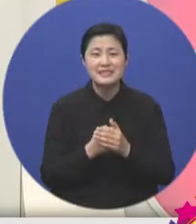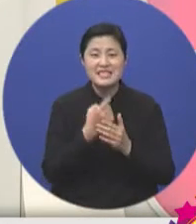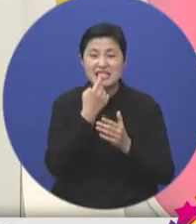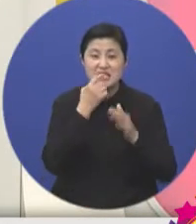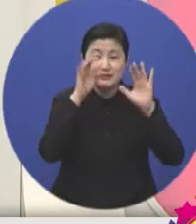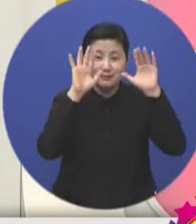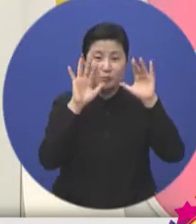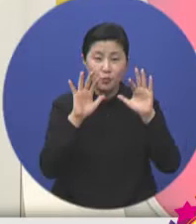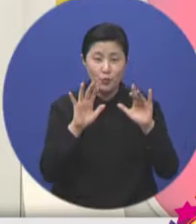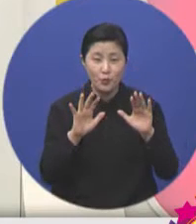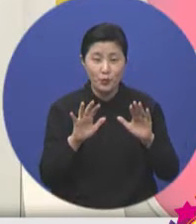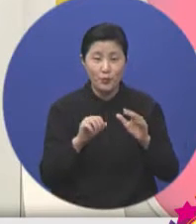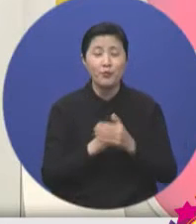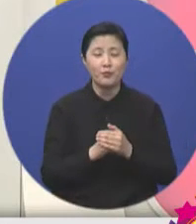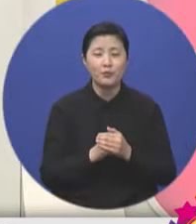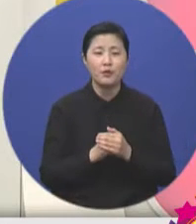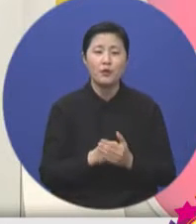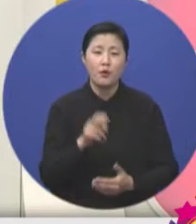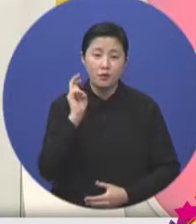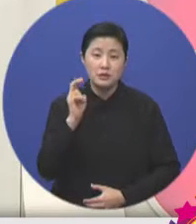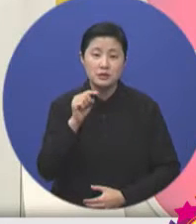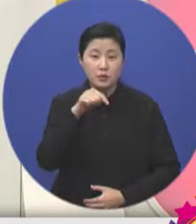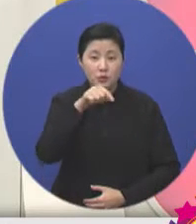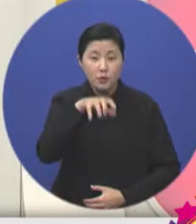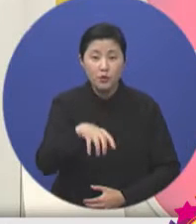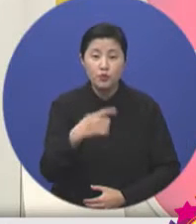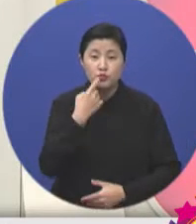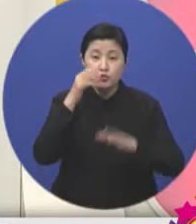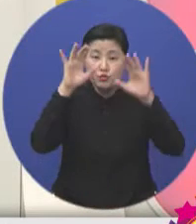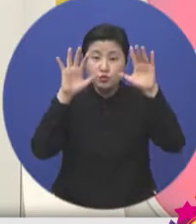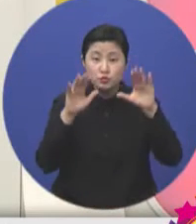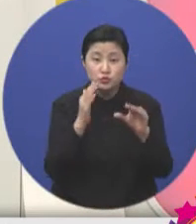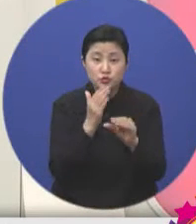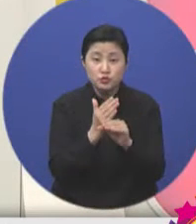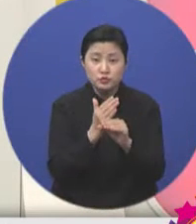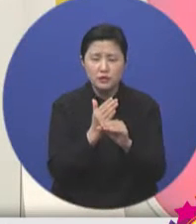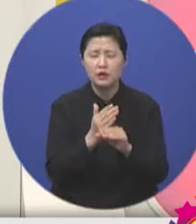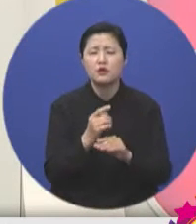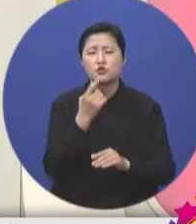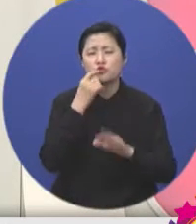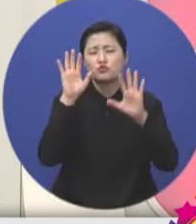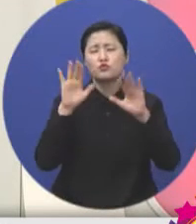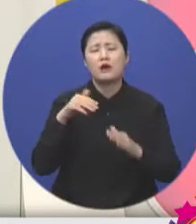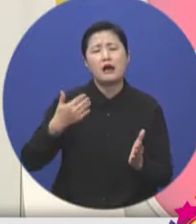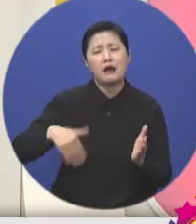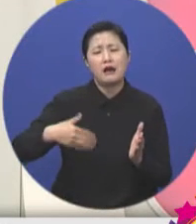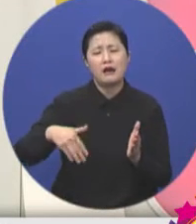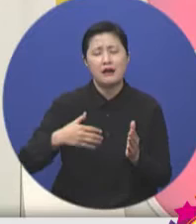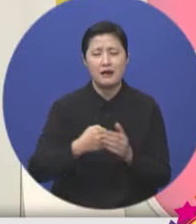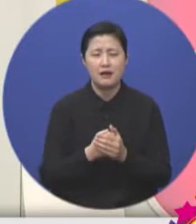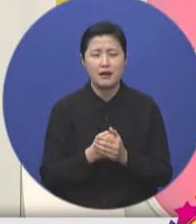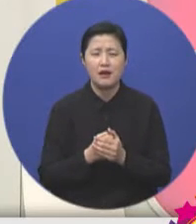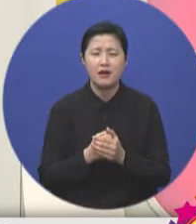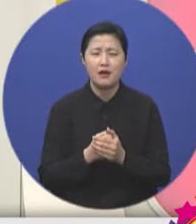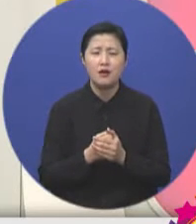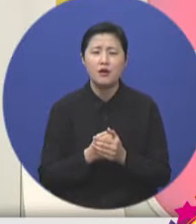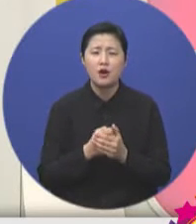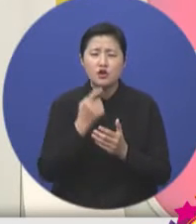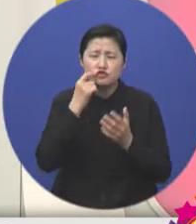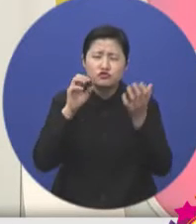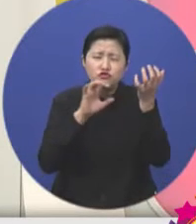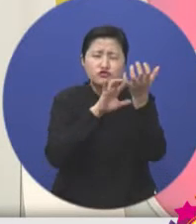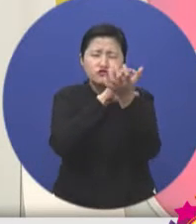내리는 눈 있죠? 예. 네. 혹시 지금 거기 눈 오고 있어요? 아니, 눈은 아직 안 온 뒤 엄청